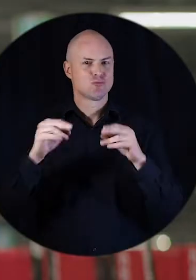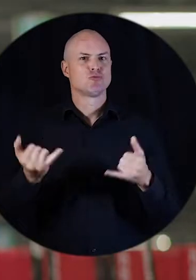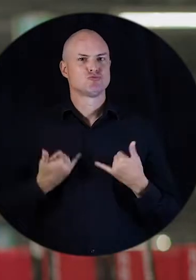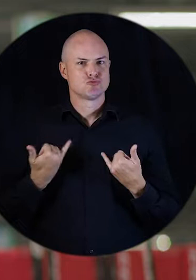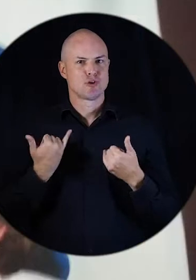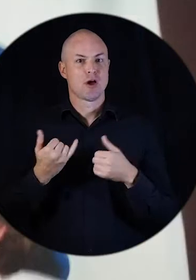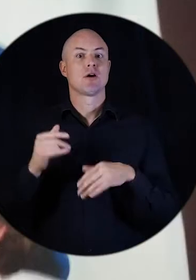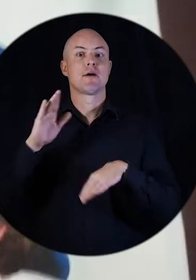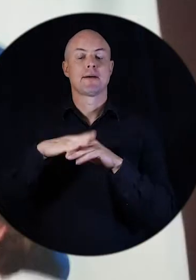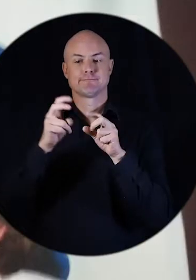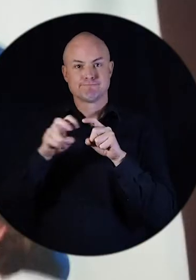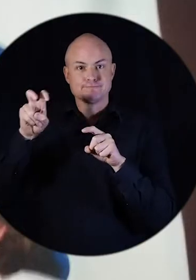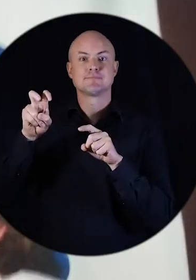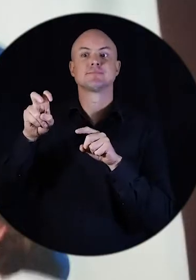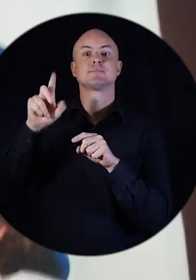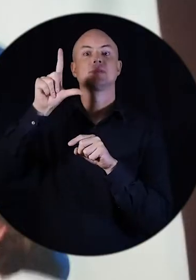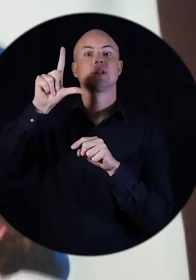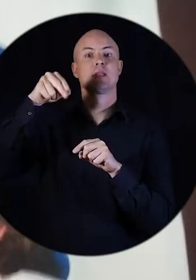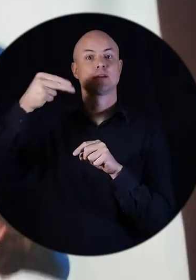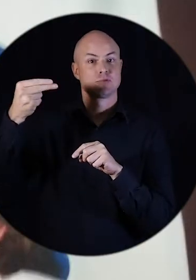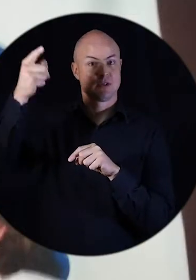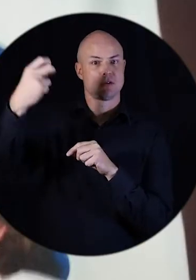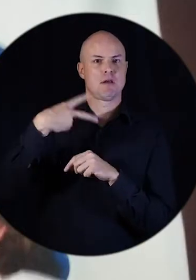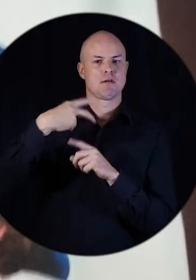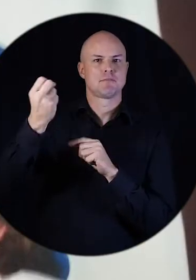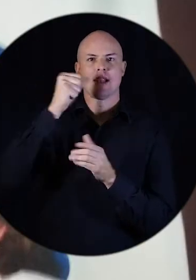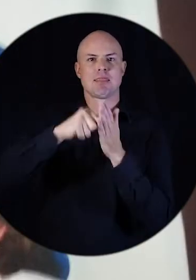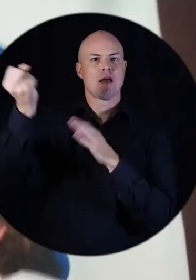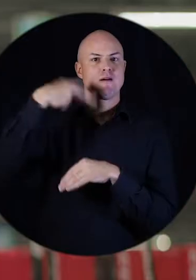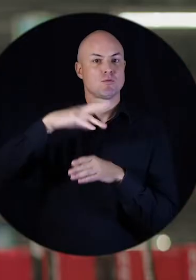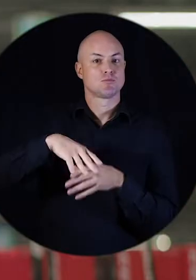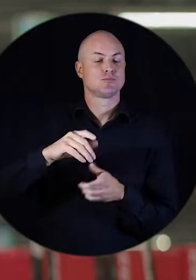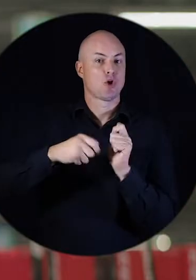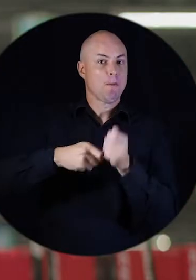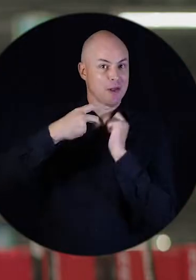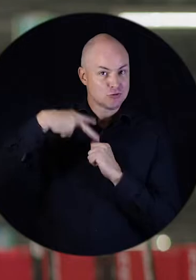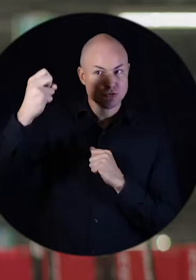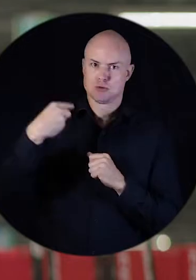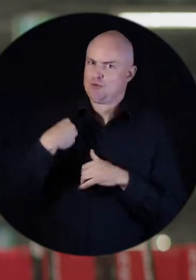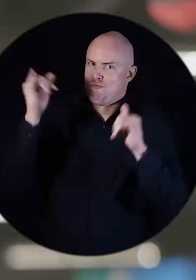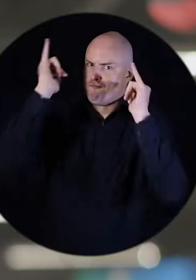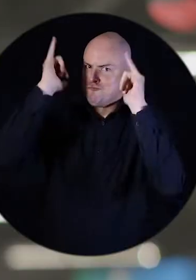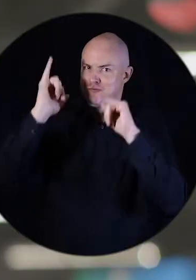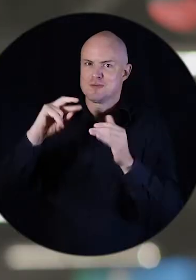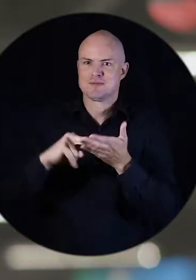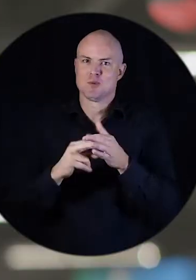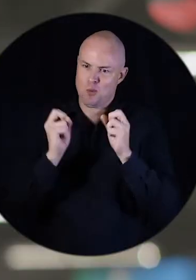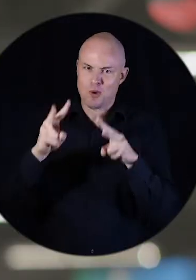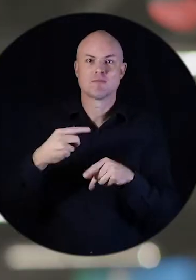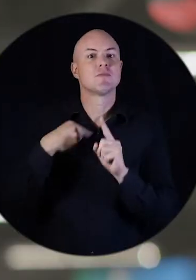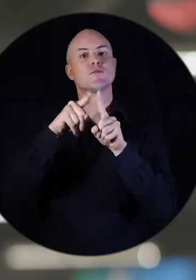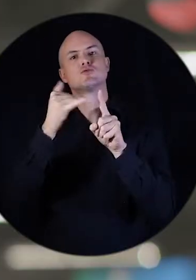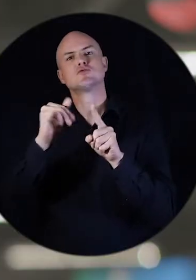junior majeur. Après ça, la Ligue nationale m'a envoyé un papier pour le repêchage. Là, j'étais fou comme un balai. Ils ont dit, bon, ben,